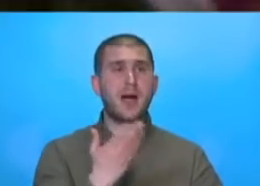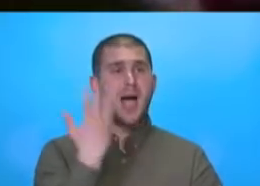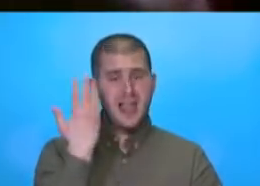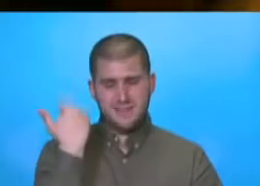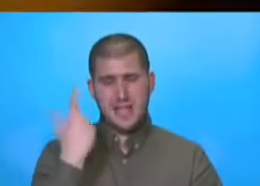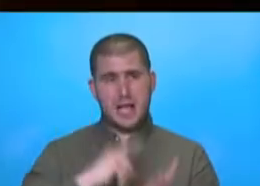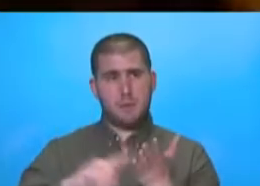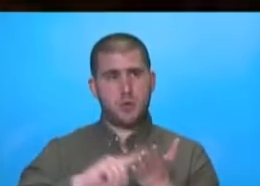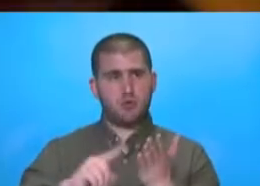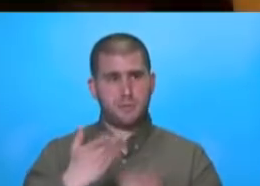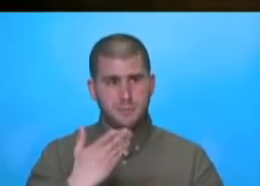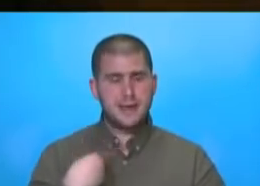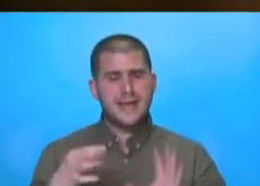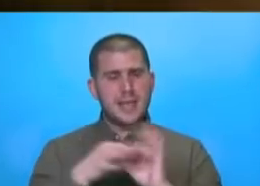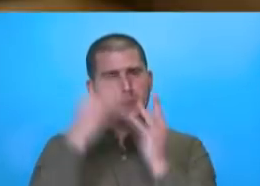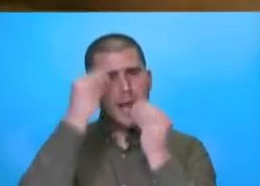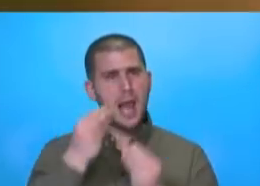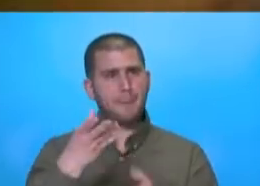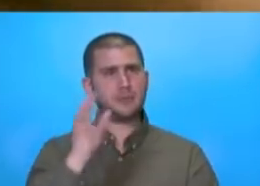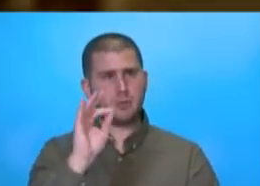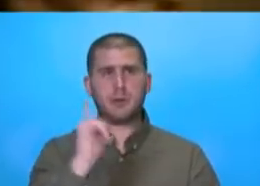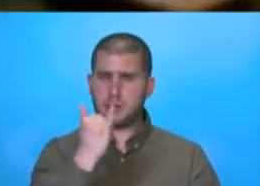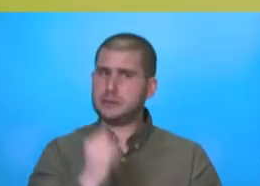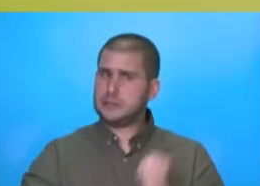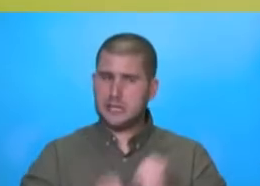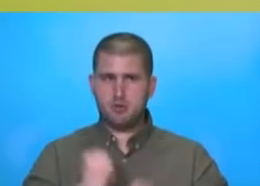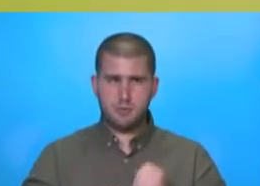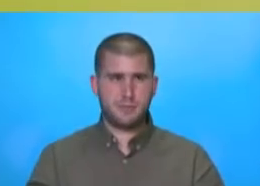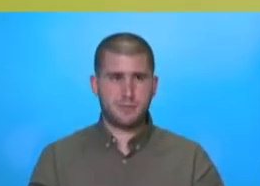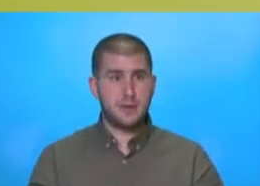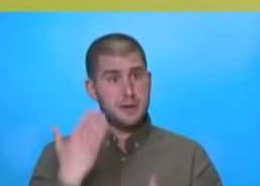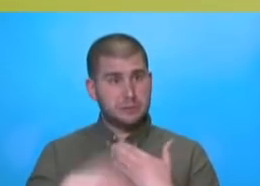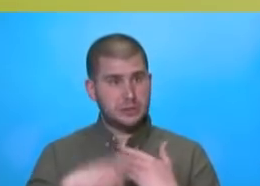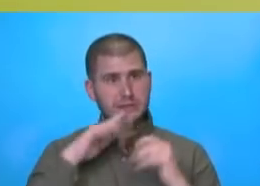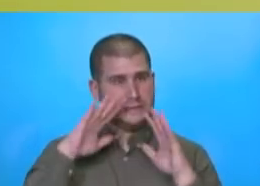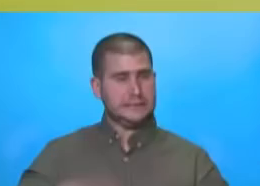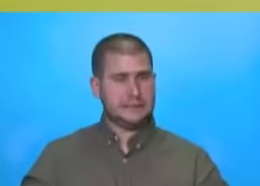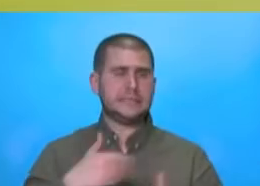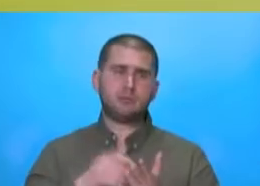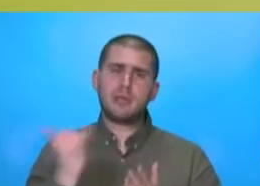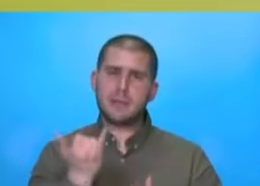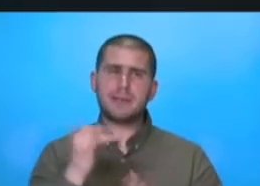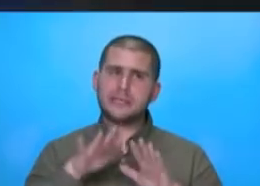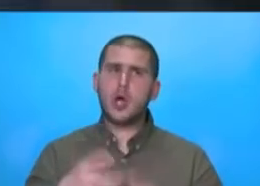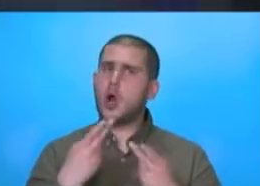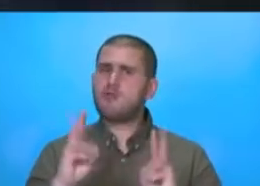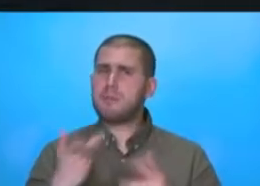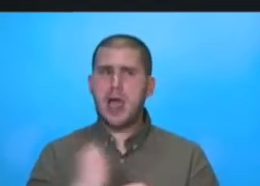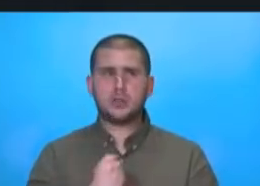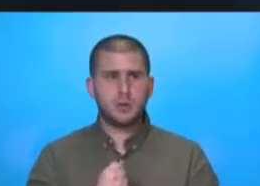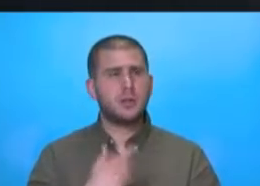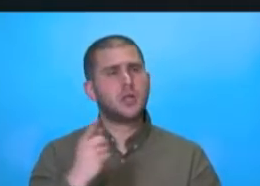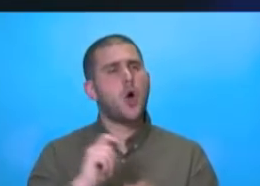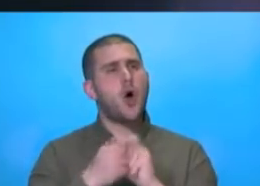כמה חודשים. התחברתי למסר. זה קשה. בסוף כאילו, שונים ימשיכו לסנוע, לא משנה מה תעשה. זה הופך